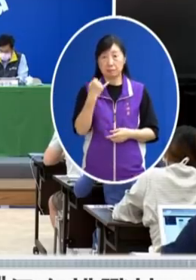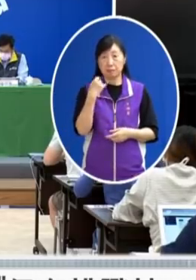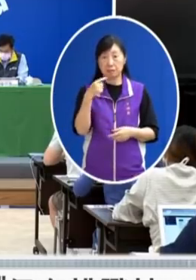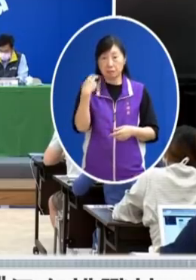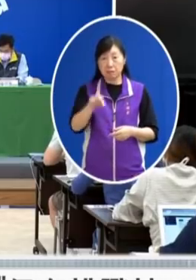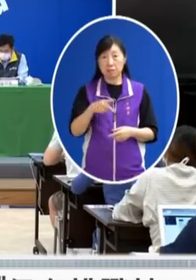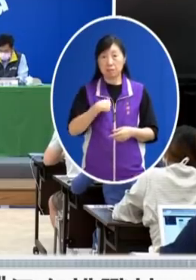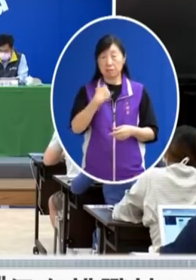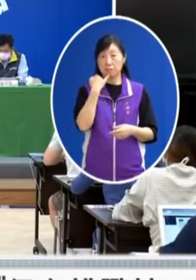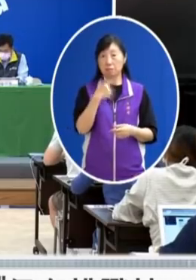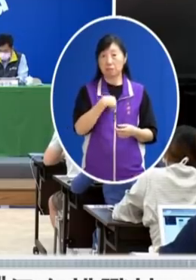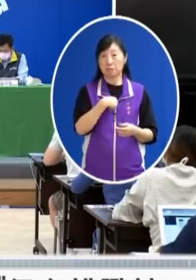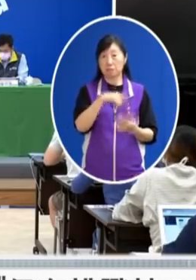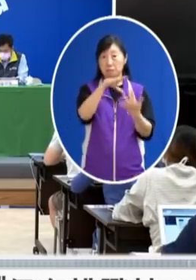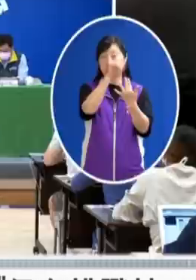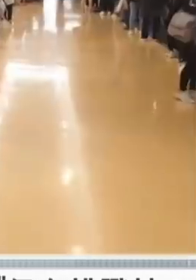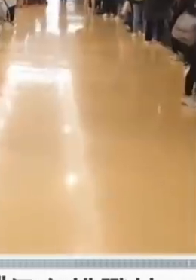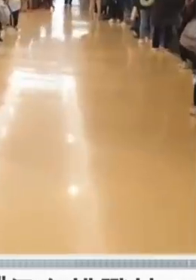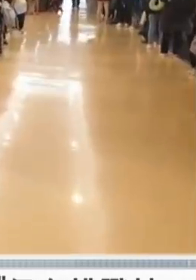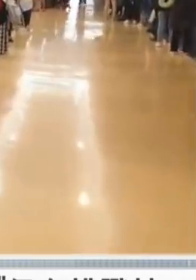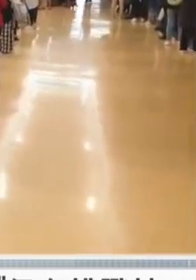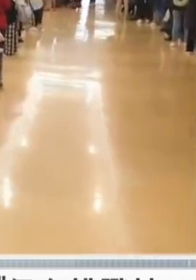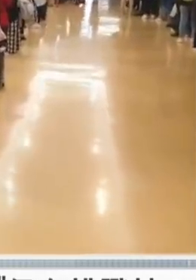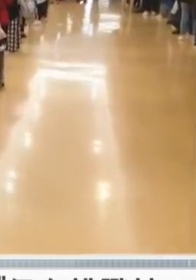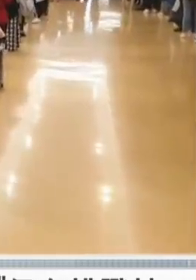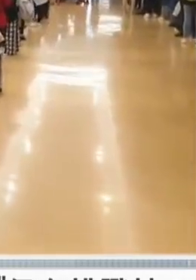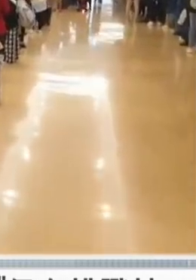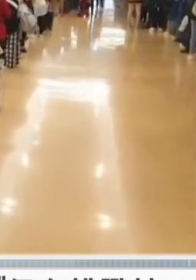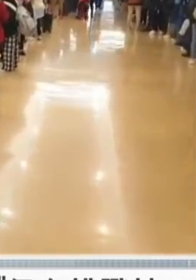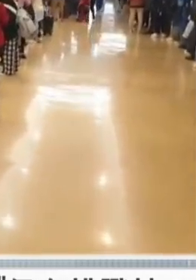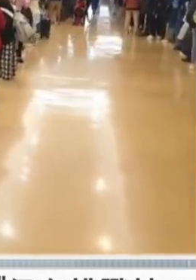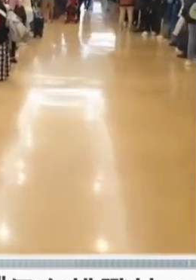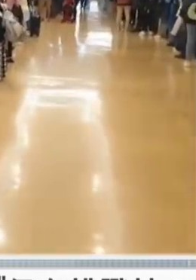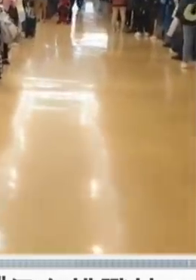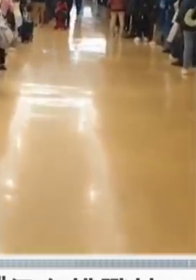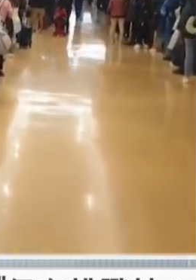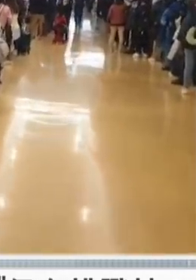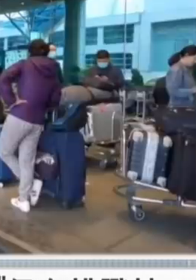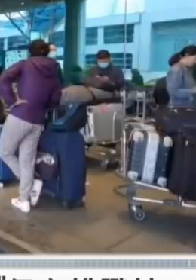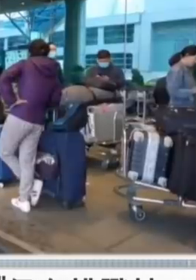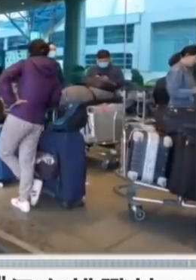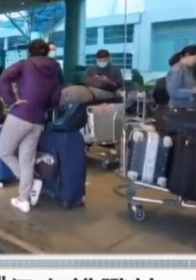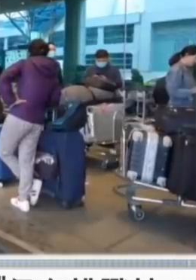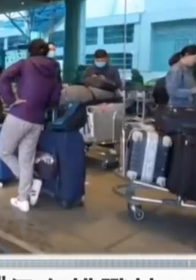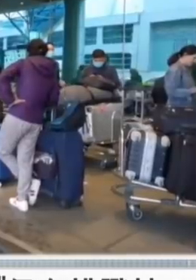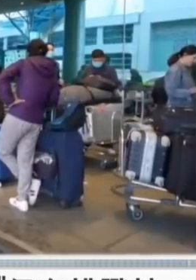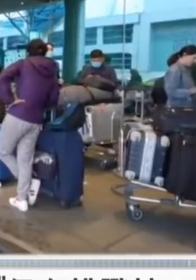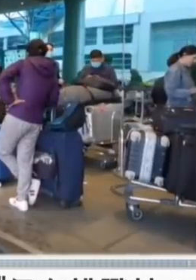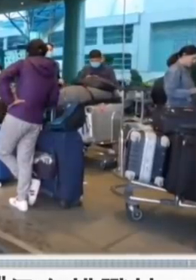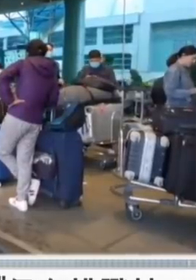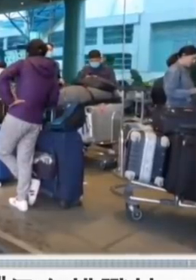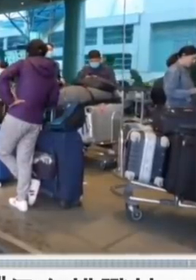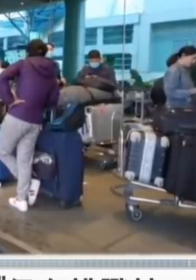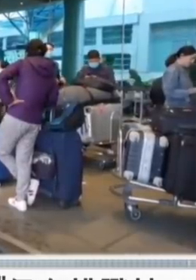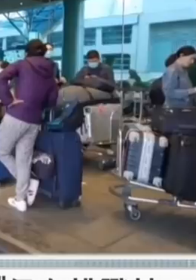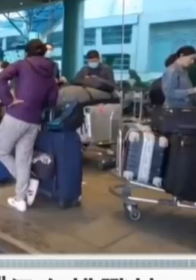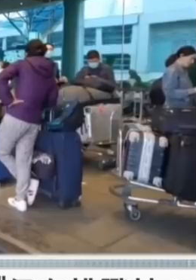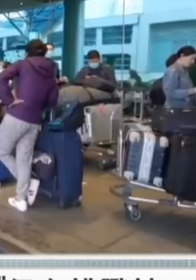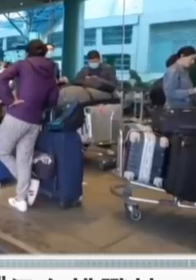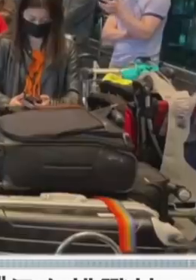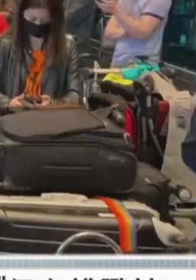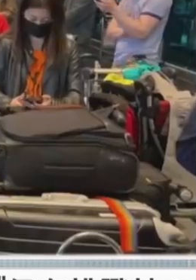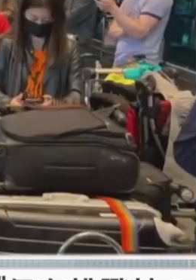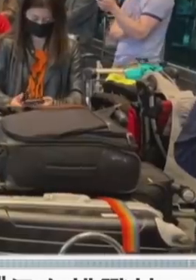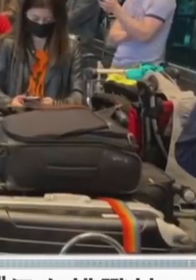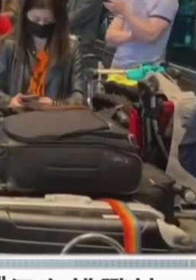有十几天没有了，然后呢，紧接而来，你看连这4天连境外一路都没有，啊，不是顶礼拜也得盘时间来交了啊，其实大家